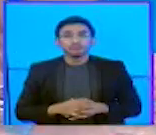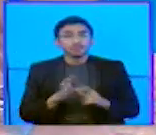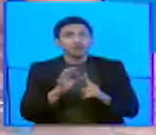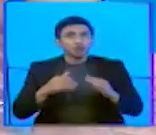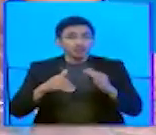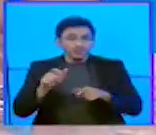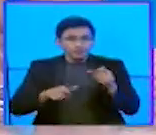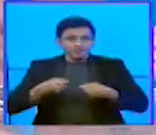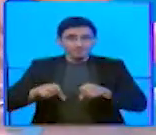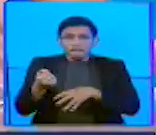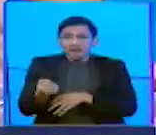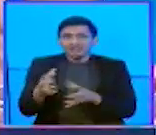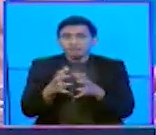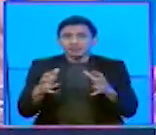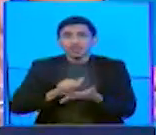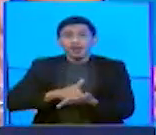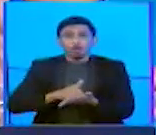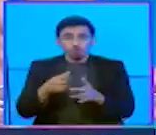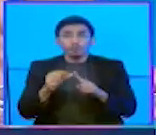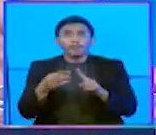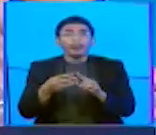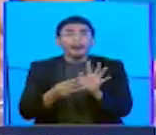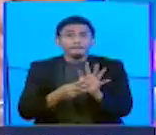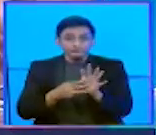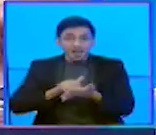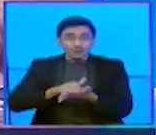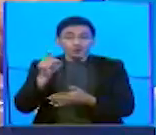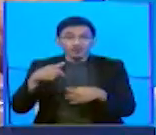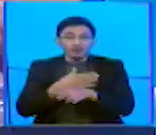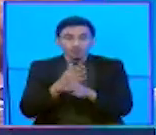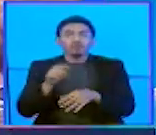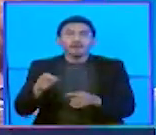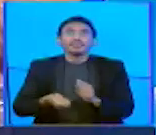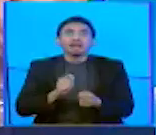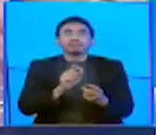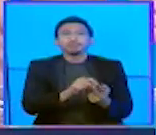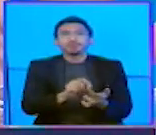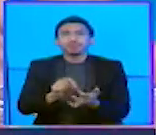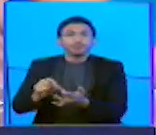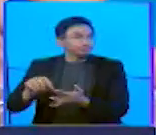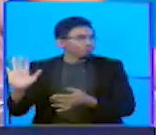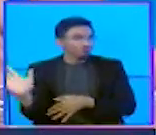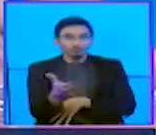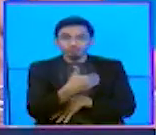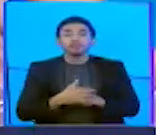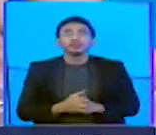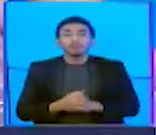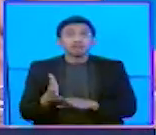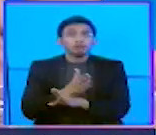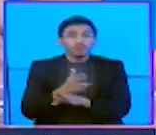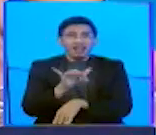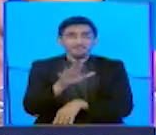Pemirsa, ratusan pedagang di Pasar Besar Madiun atau PBM di Madiun, Jawa Timur menjalani tes rapid massal. Sebelumnya, 5